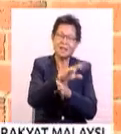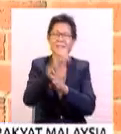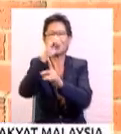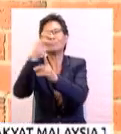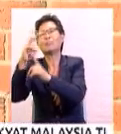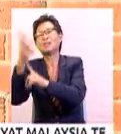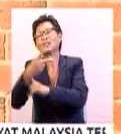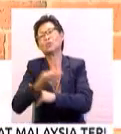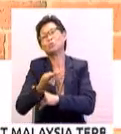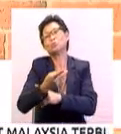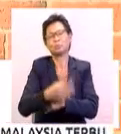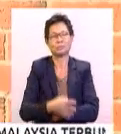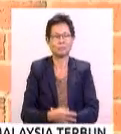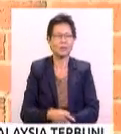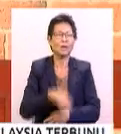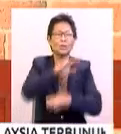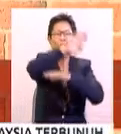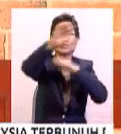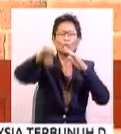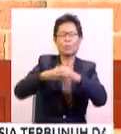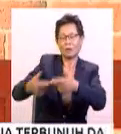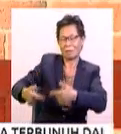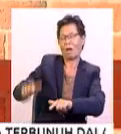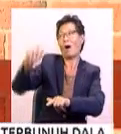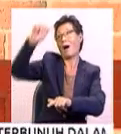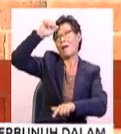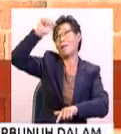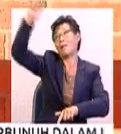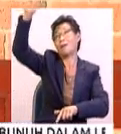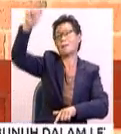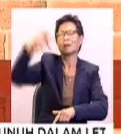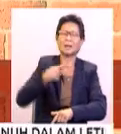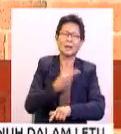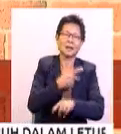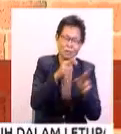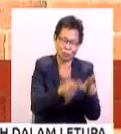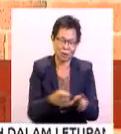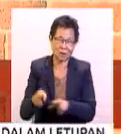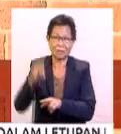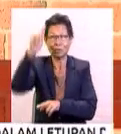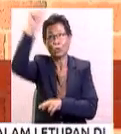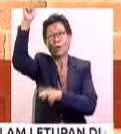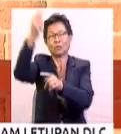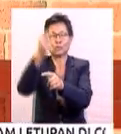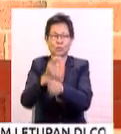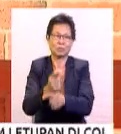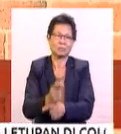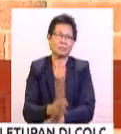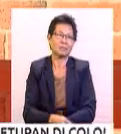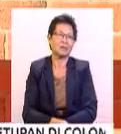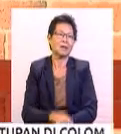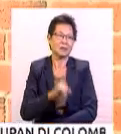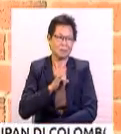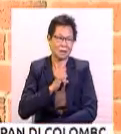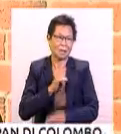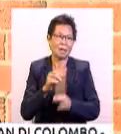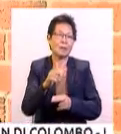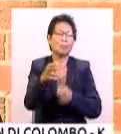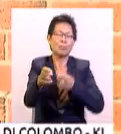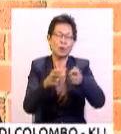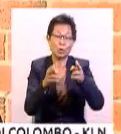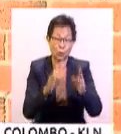Sebenarnya semua adalah keizinan Allah. Kadang-kadang kita merancang, Tuhan yang menentukan kan. Kebetulan juga saya, pengurus saya